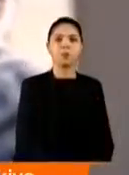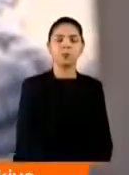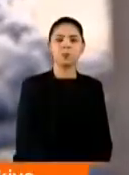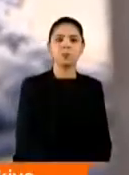değildi